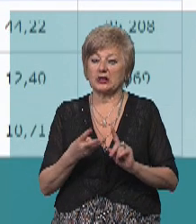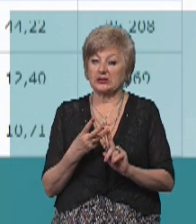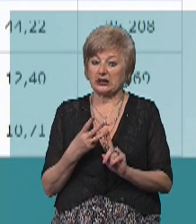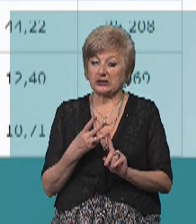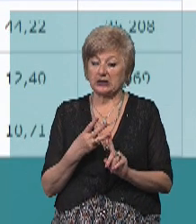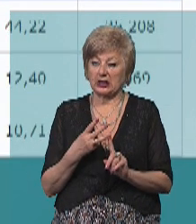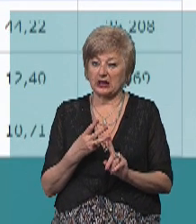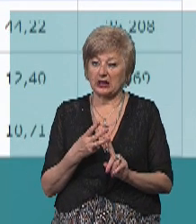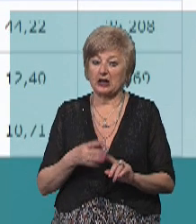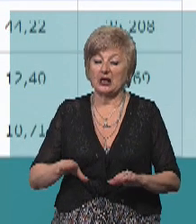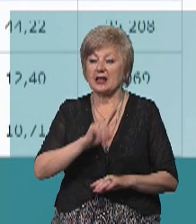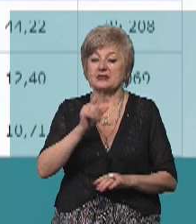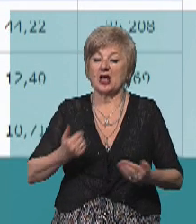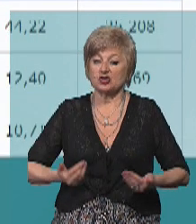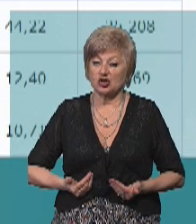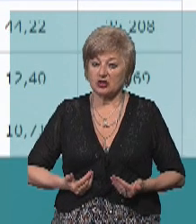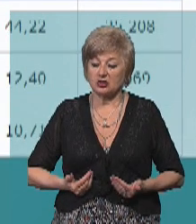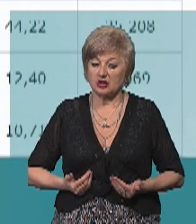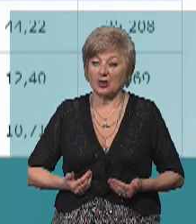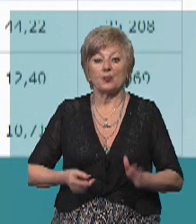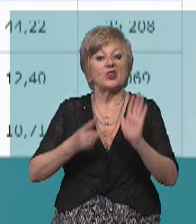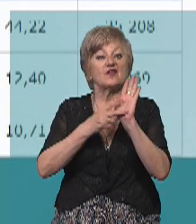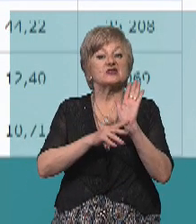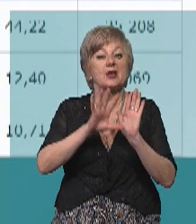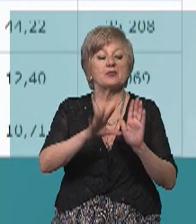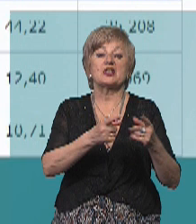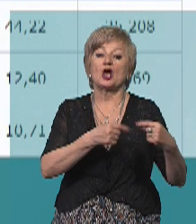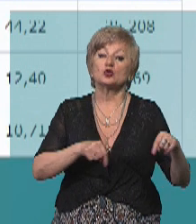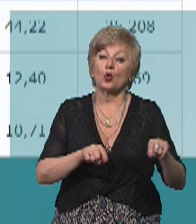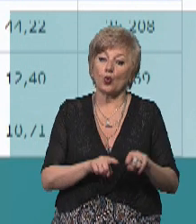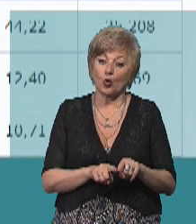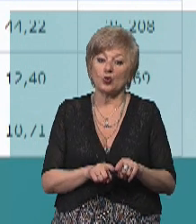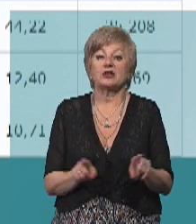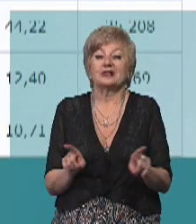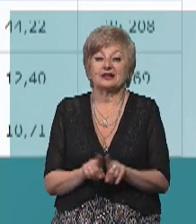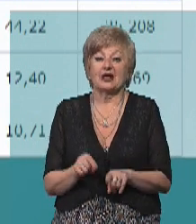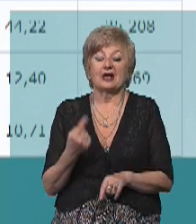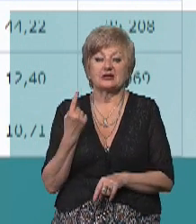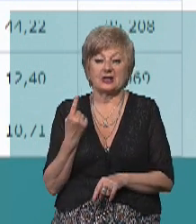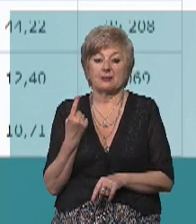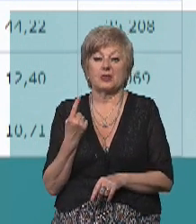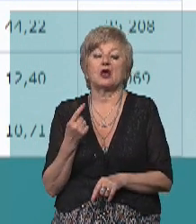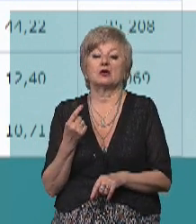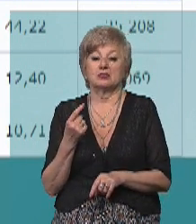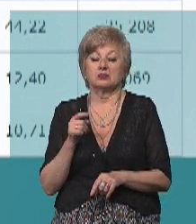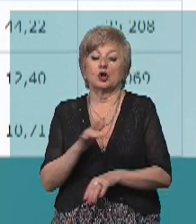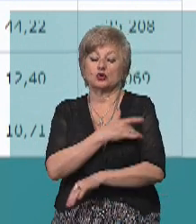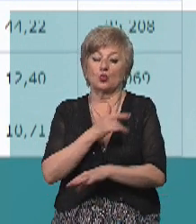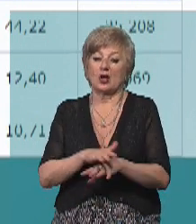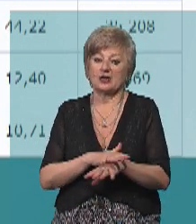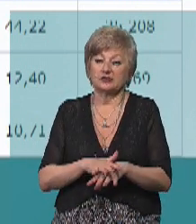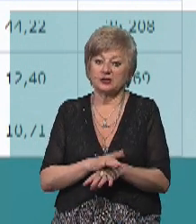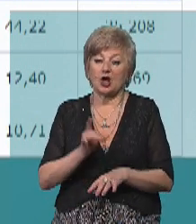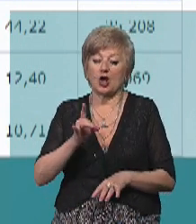позиції «Опозиційна платформа за життя». У 75-му окрузі також перша позиція у політичної партії «Слуга народу»